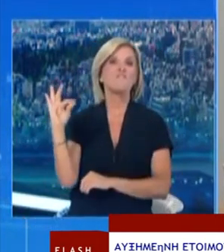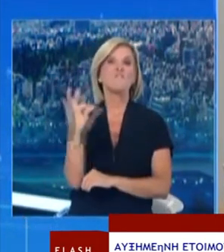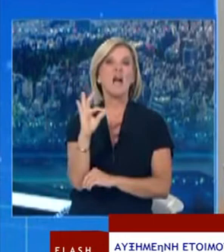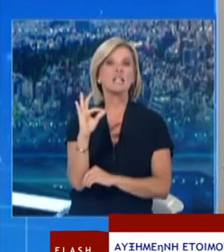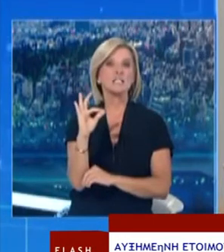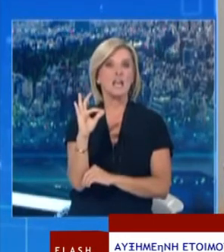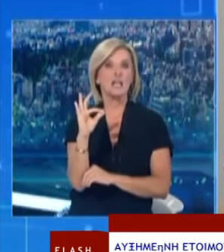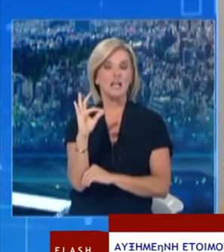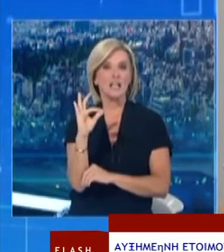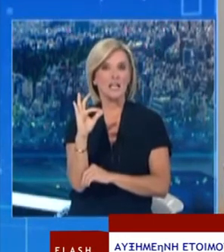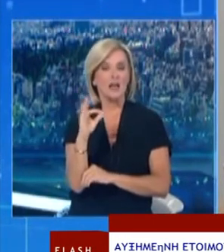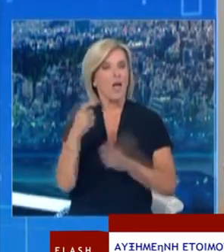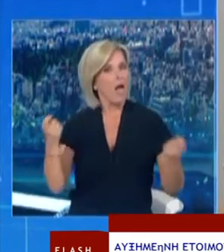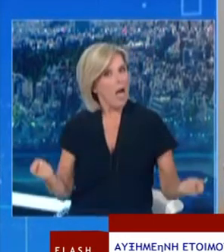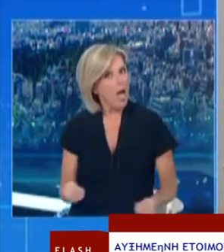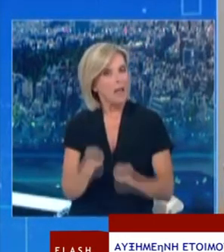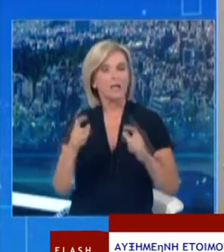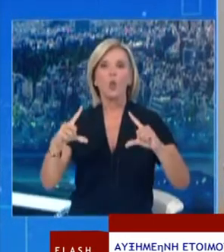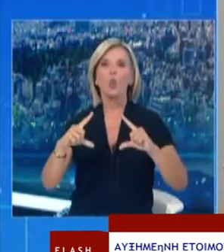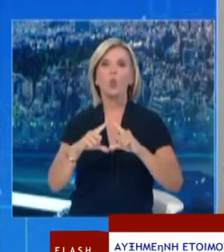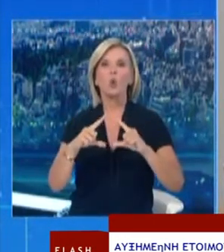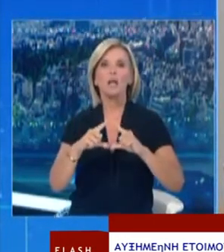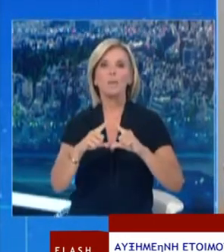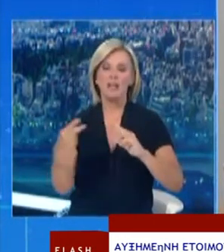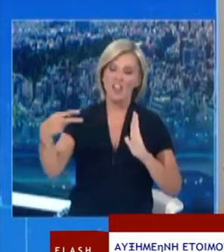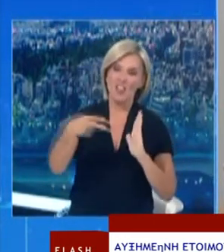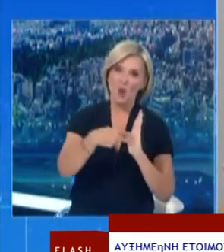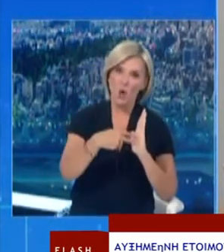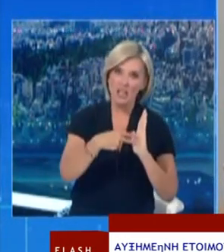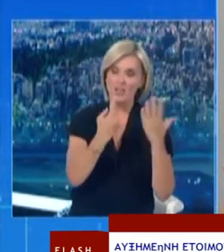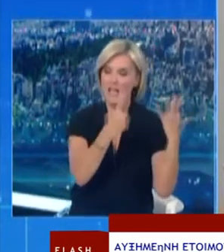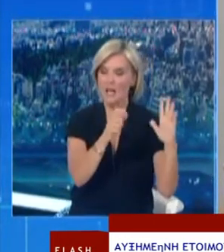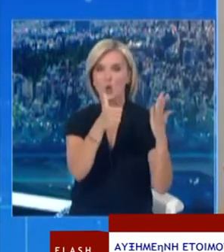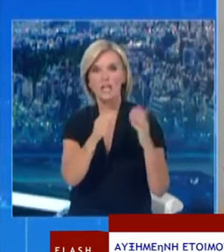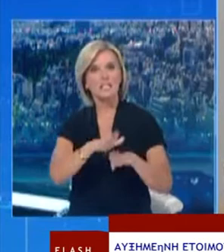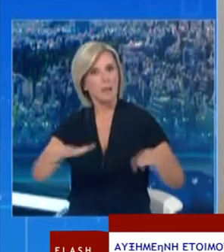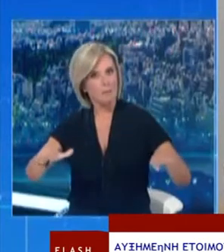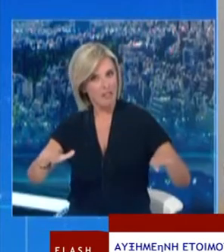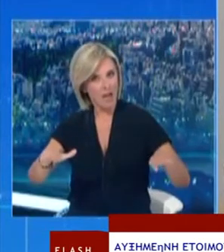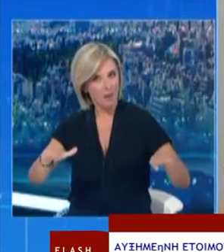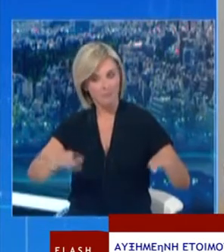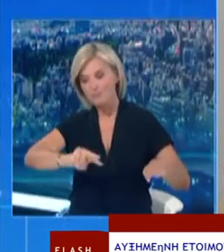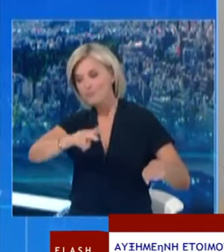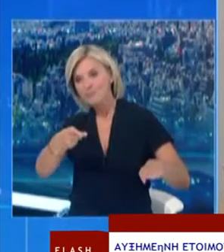2.260 παιδιών ηλικίας 12-15 ετών και της Moderna